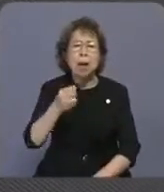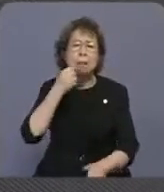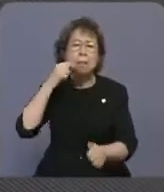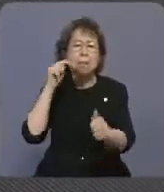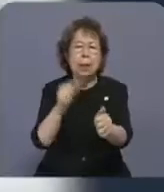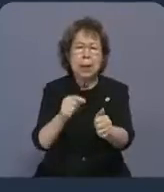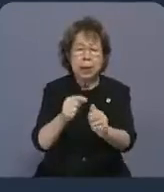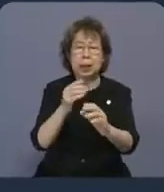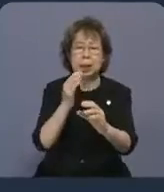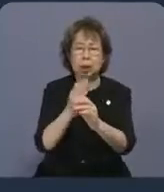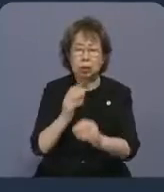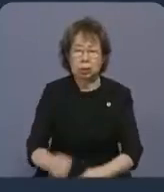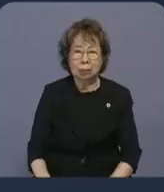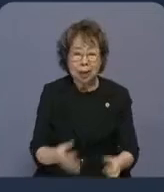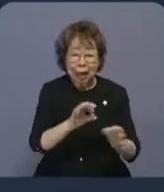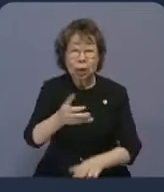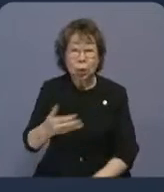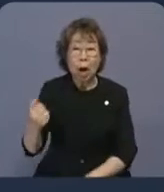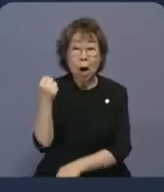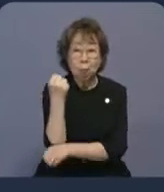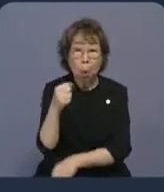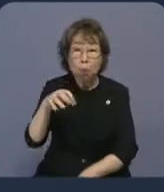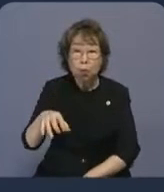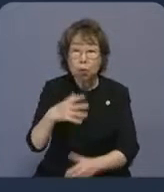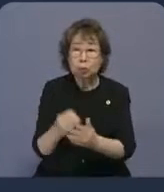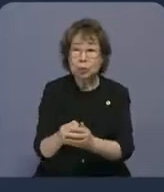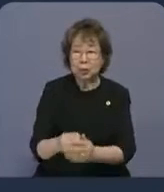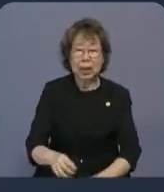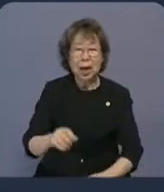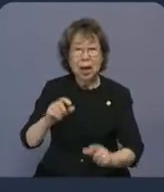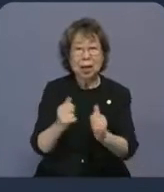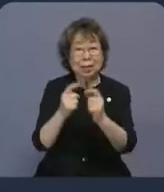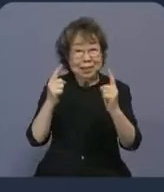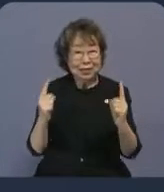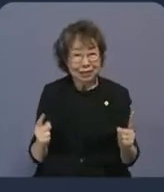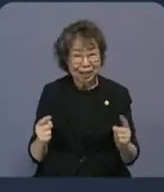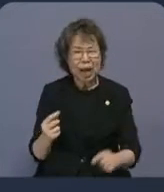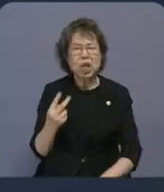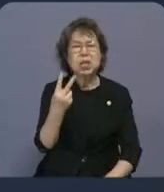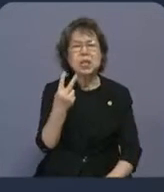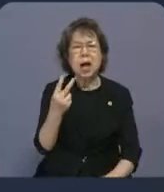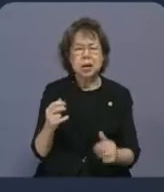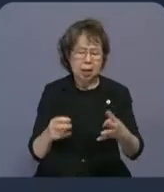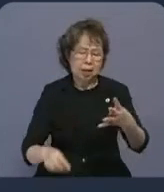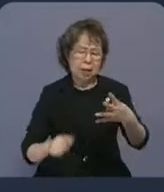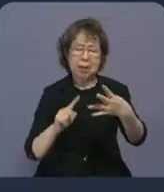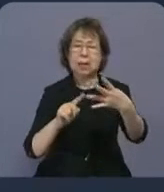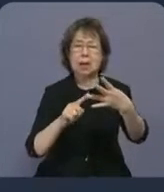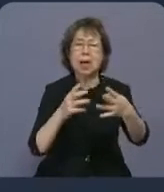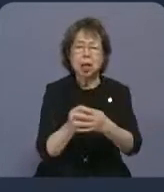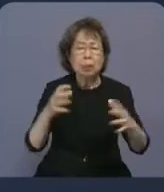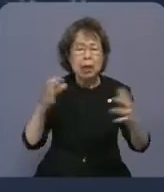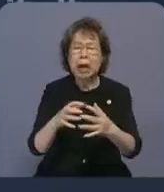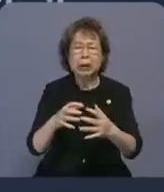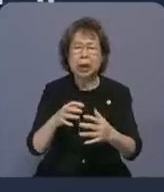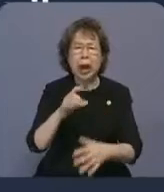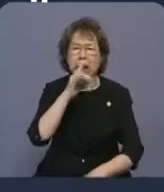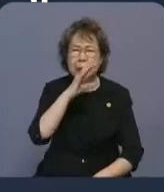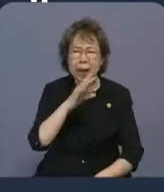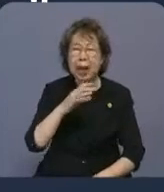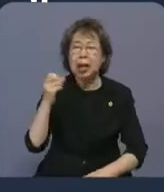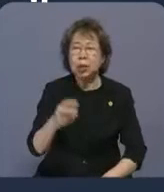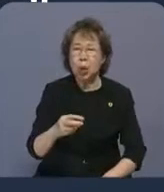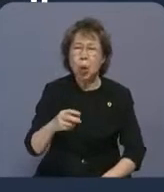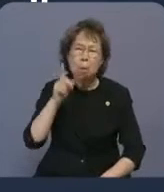부과했습니다. 낙동강관리본부 측은 당시 사회적 거리두기 2단계 상황으로 단체 교육이 어려웠고 매일 작업